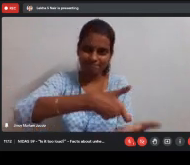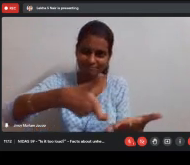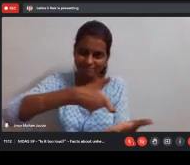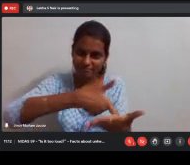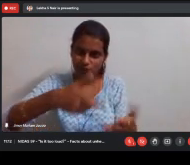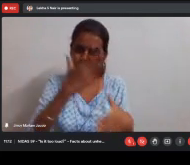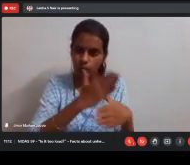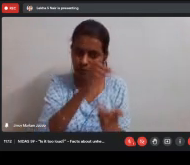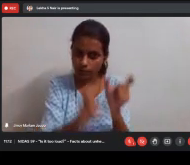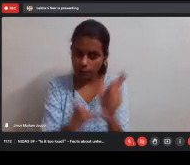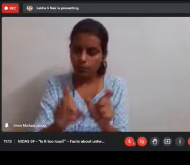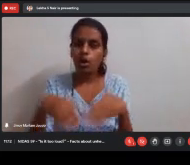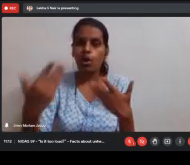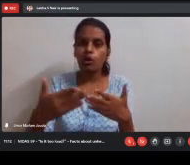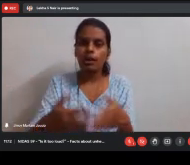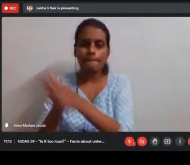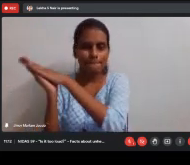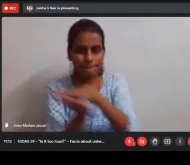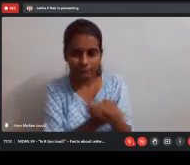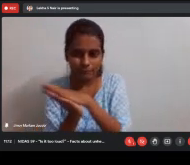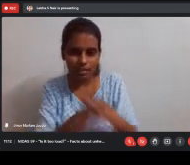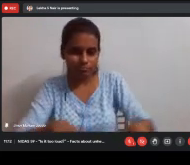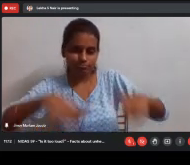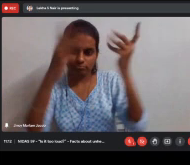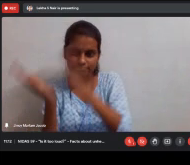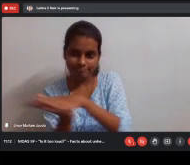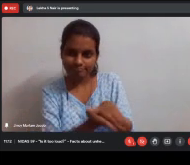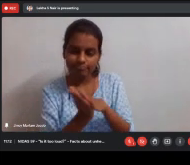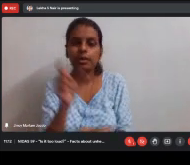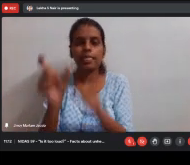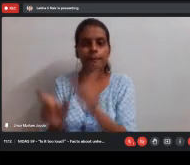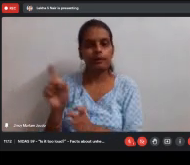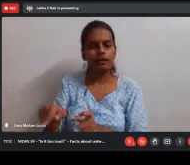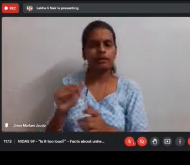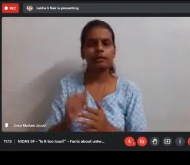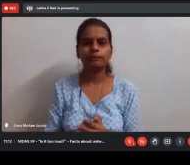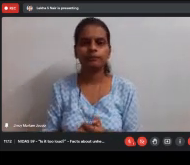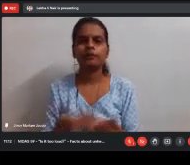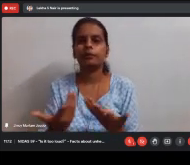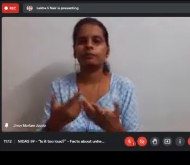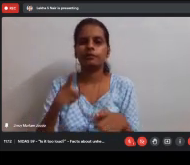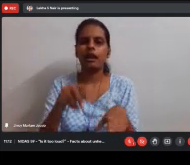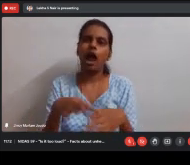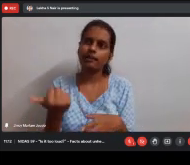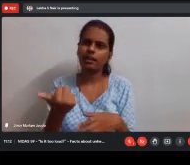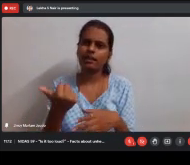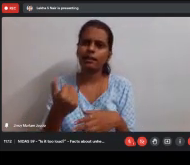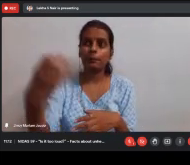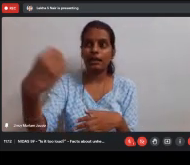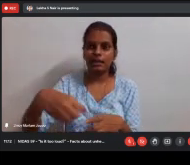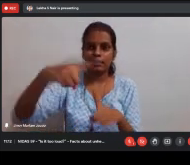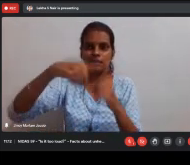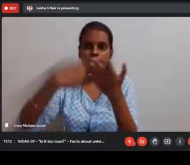എന്ന് പറയുന്നത് നമ്മള് കൺസ്ട്രക്ഷൻ സൈറ്റിലെ വർക്കർ, അത് സ്ഥിരമായി ജോലി ചെയ്യുന്ന ആളുകൾ, അല്ലെങ്കിൽ ഡ്രില്ലിംഗ് വർക്കുകൾ